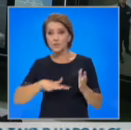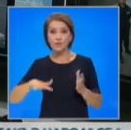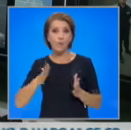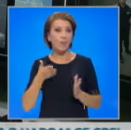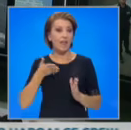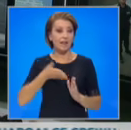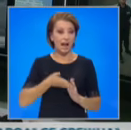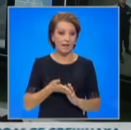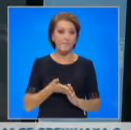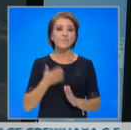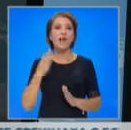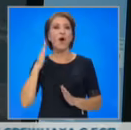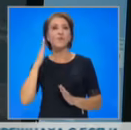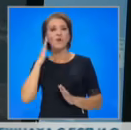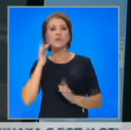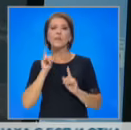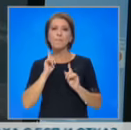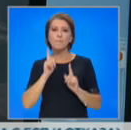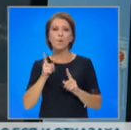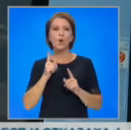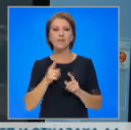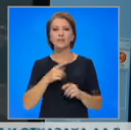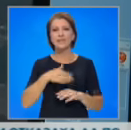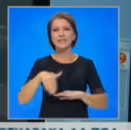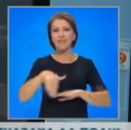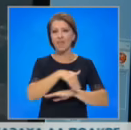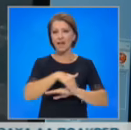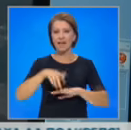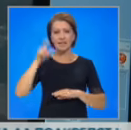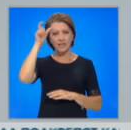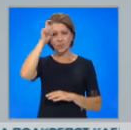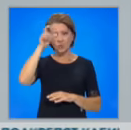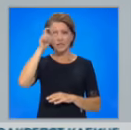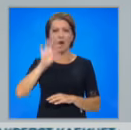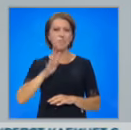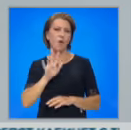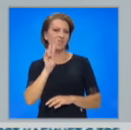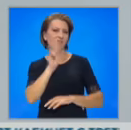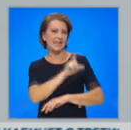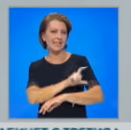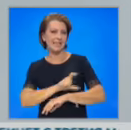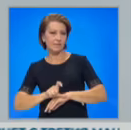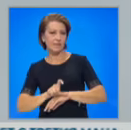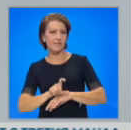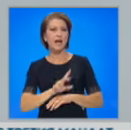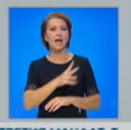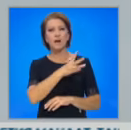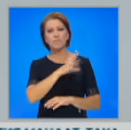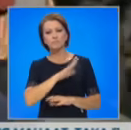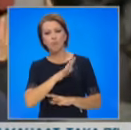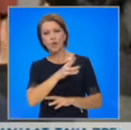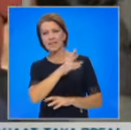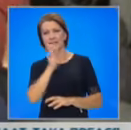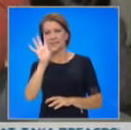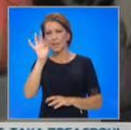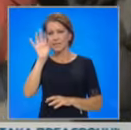1051 военнослужащи могат да бъдат разположени по границата с Турция на три ротации по две седмици, като първата е до 350 военни,